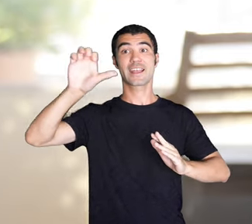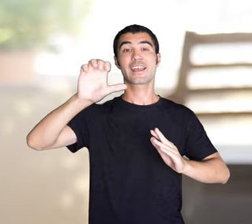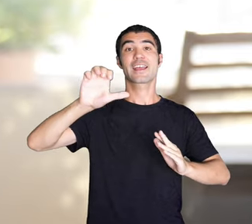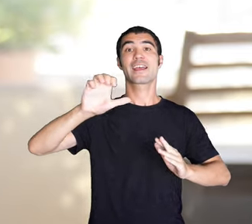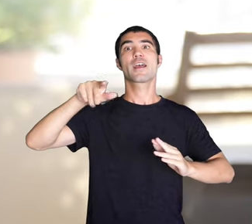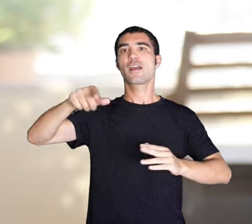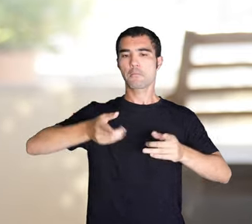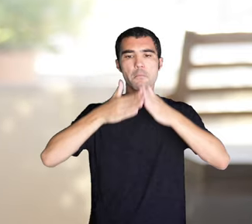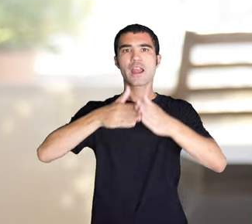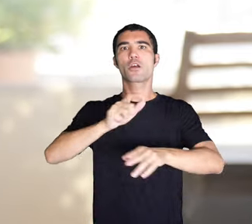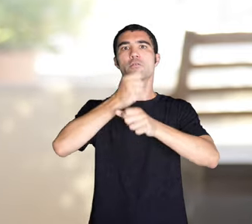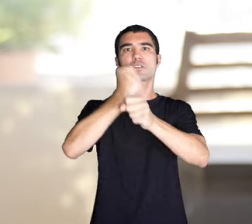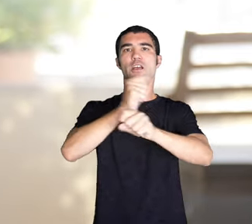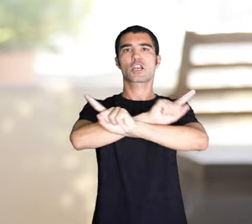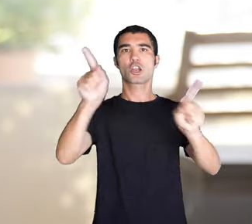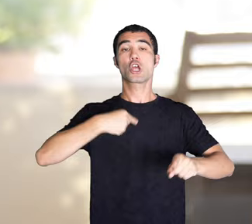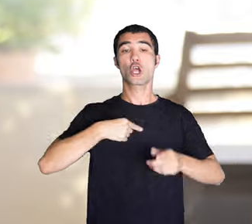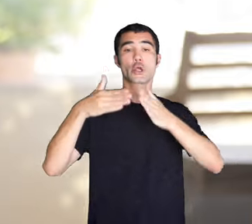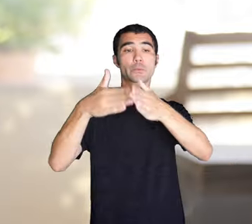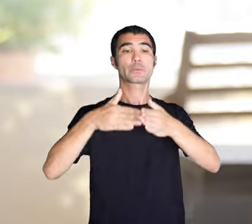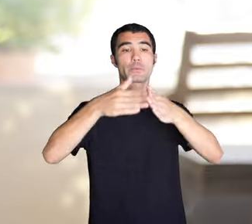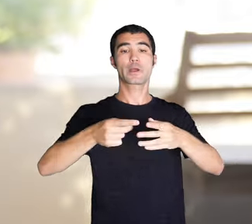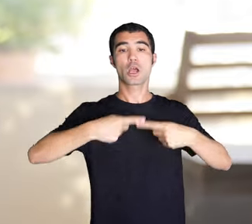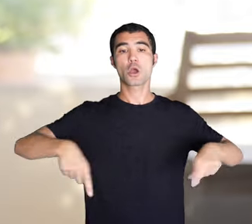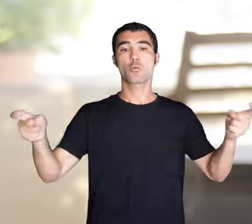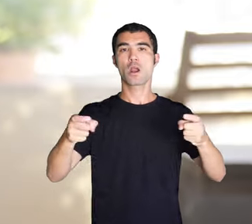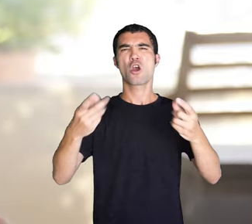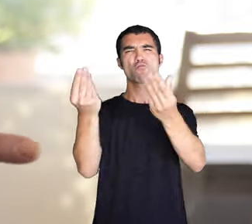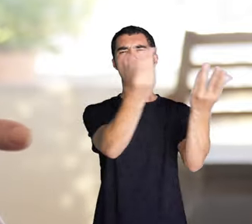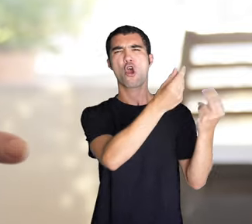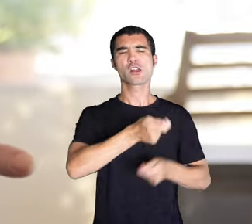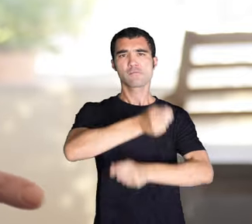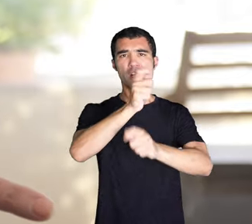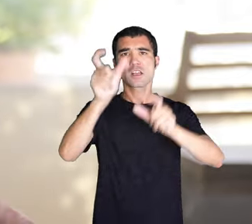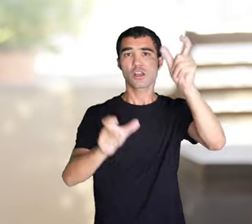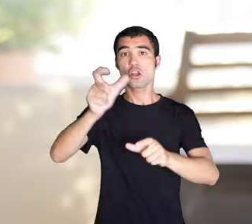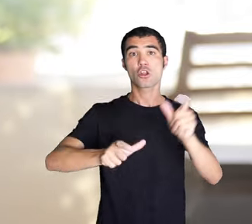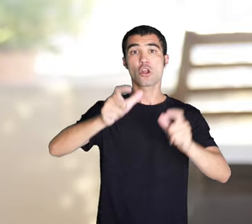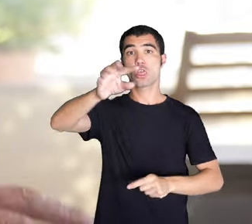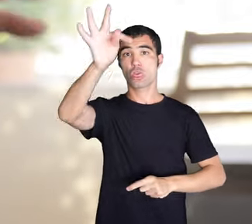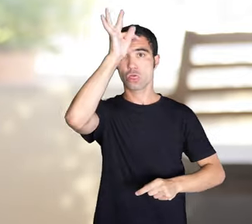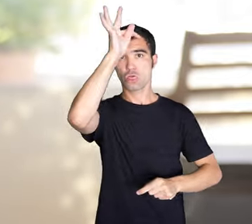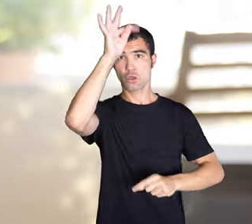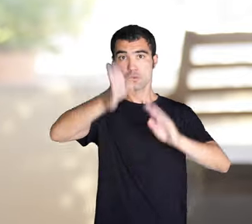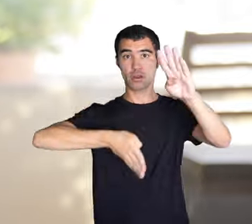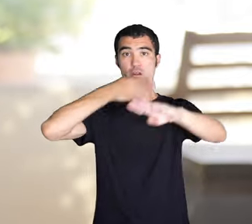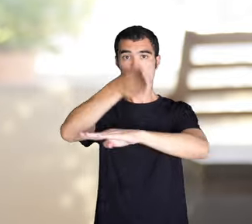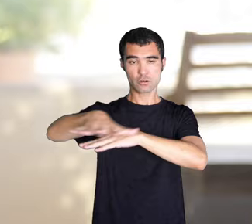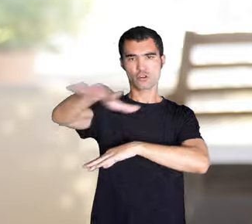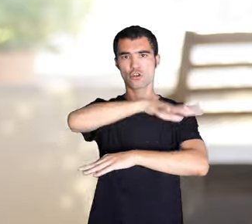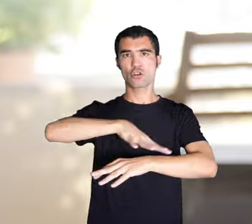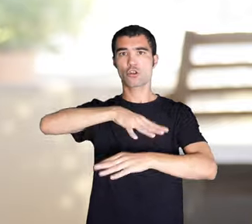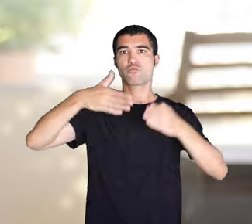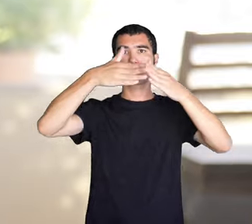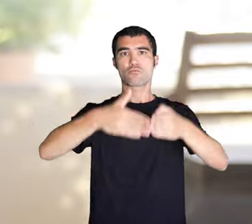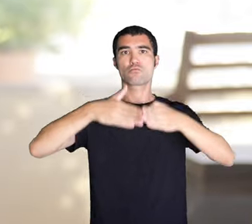d'aquí d'esport i érem tots molt de pescadors. En diumenge anàvem allà, carregàvem